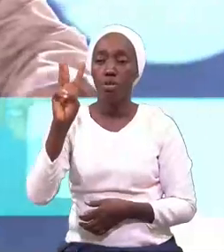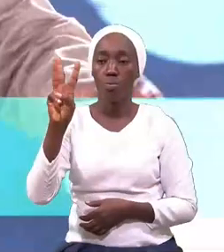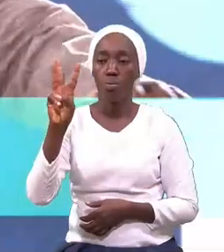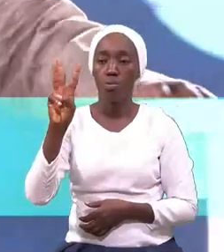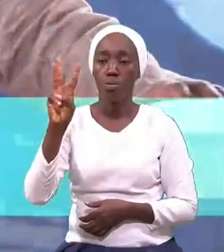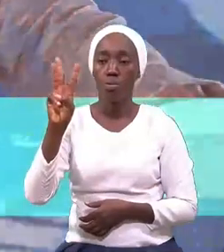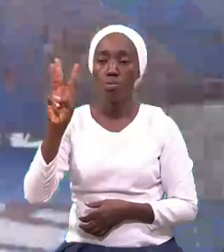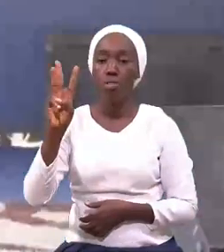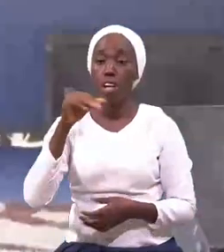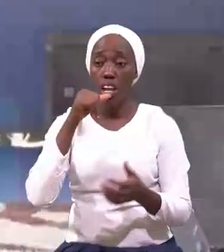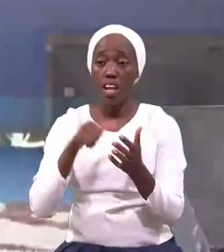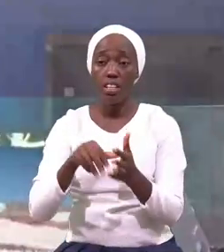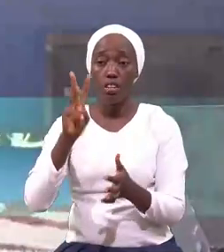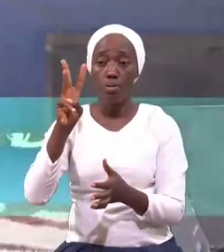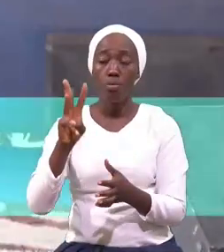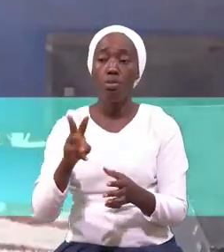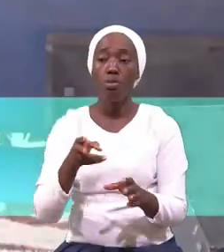W.